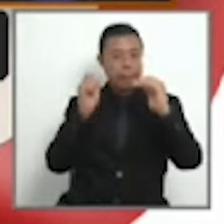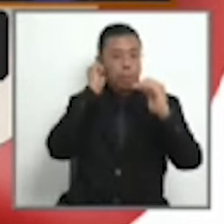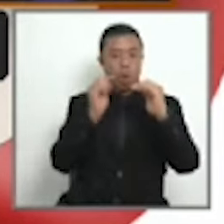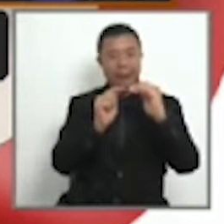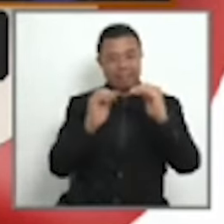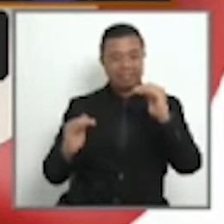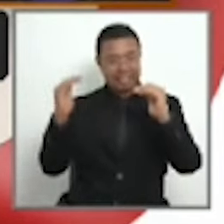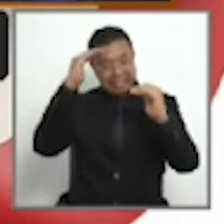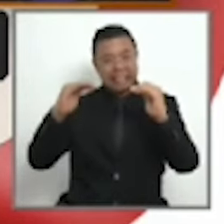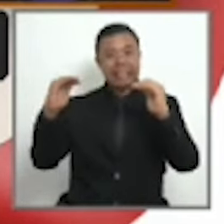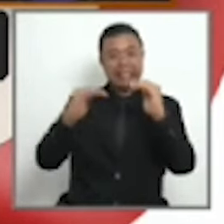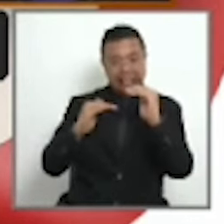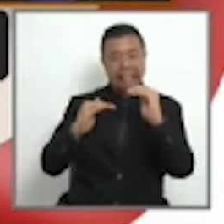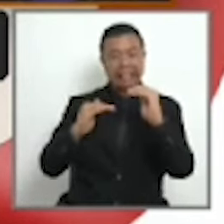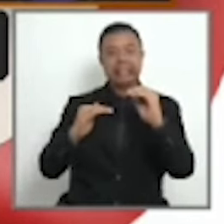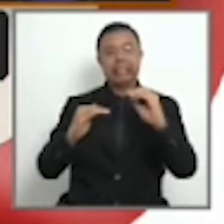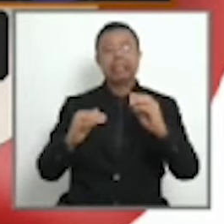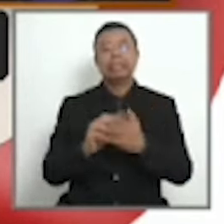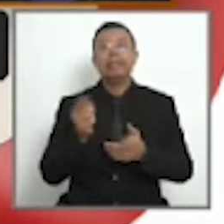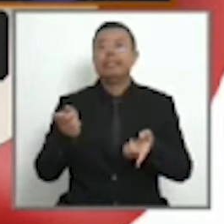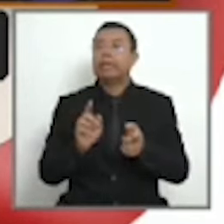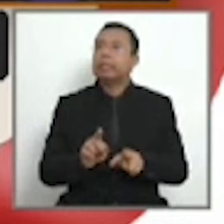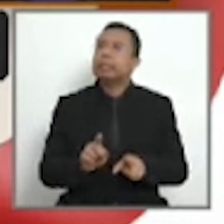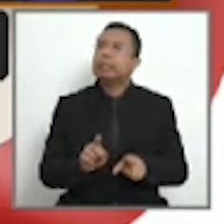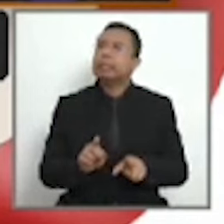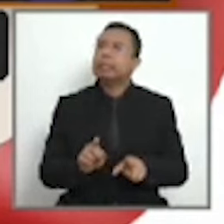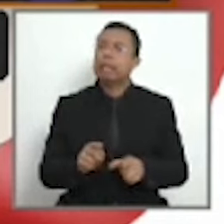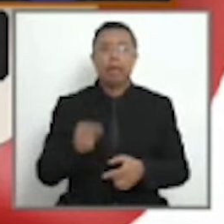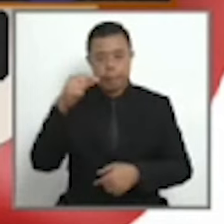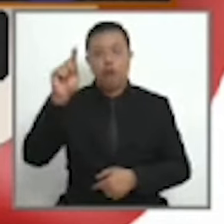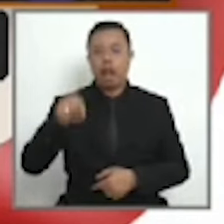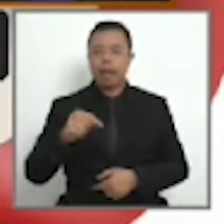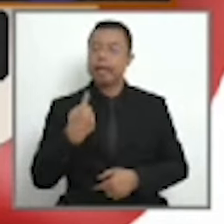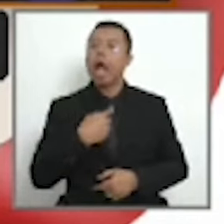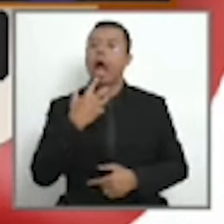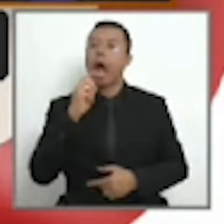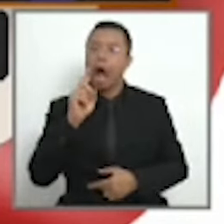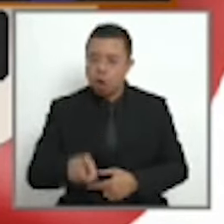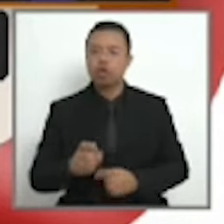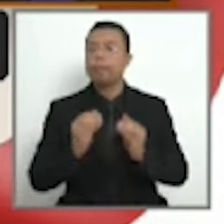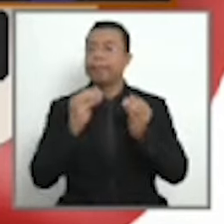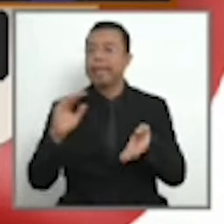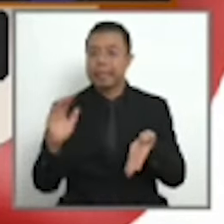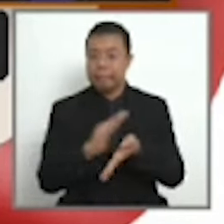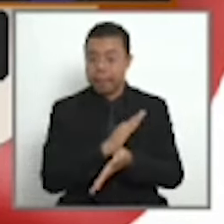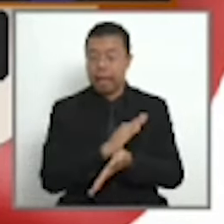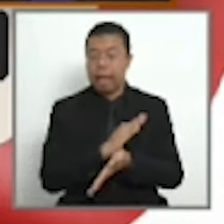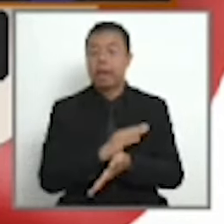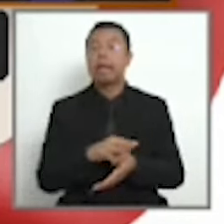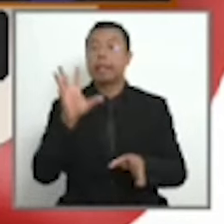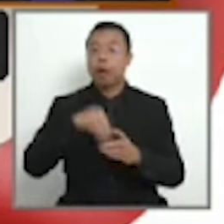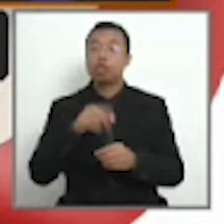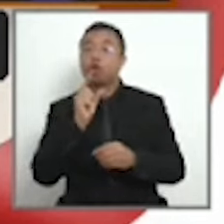di mahasiswa dan mahasiswinya jadi memang ee ee benar ini kita harus memberi kesempatan terutama